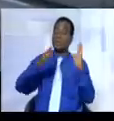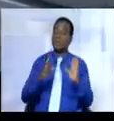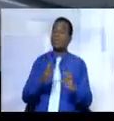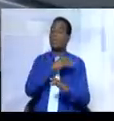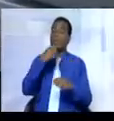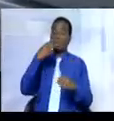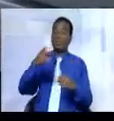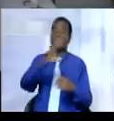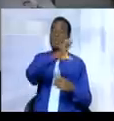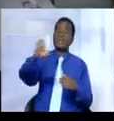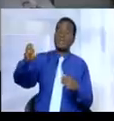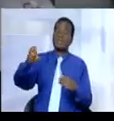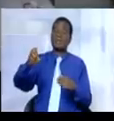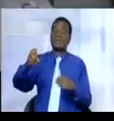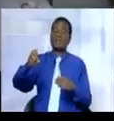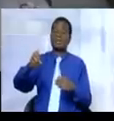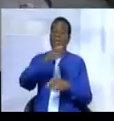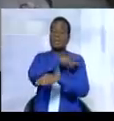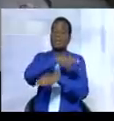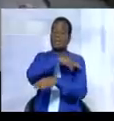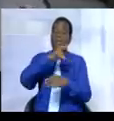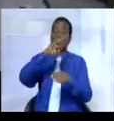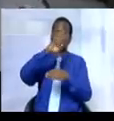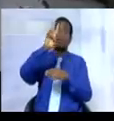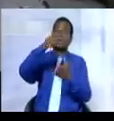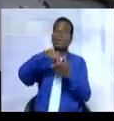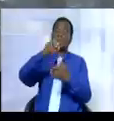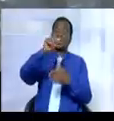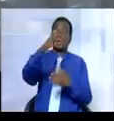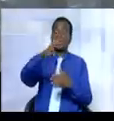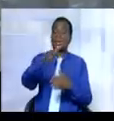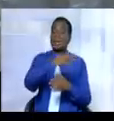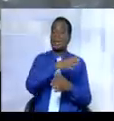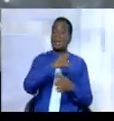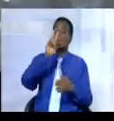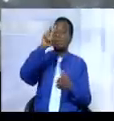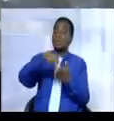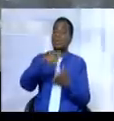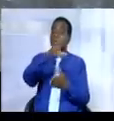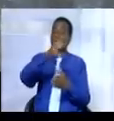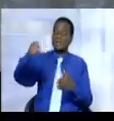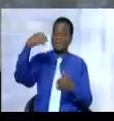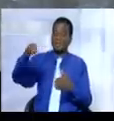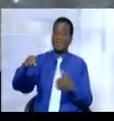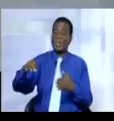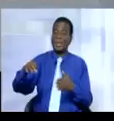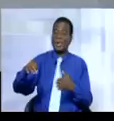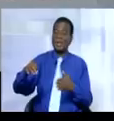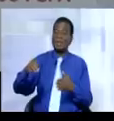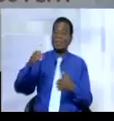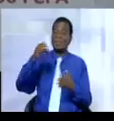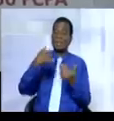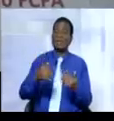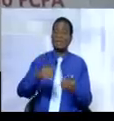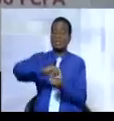à environ 500 centres en 2014. Aussi, de 2500 francs, la dialyse revient aujourd'hui aux malades à